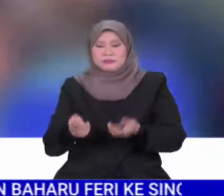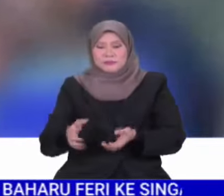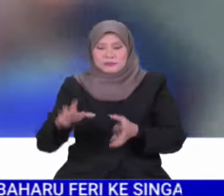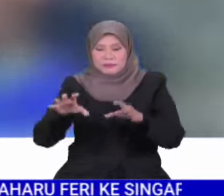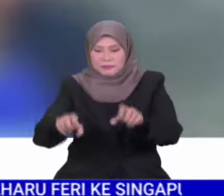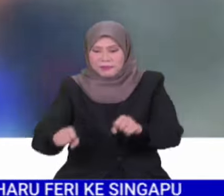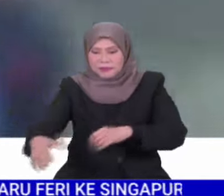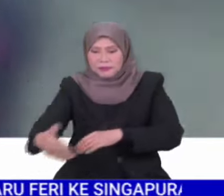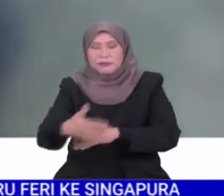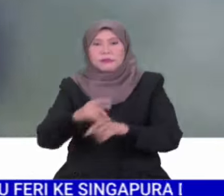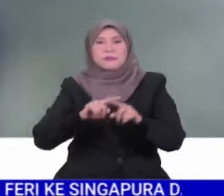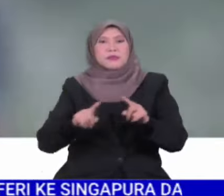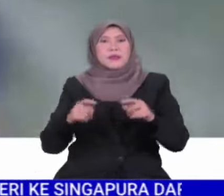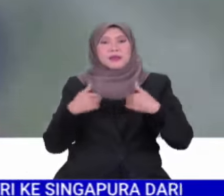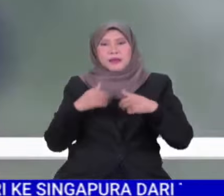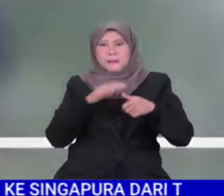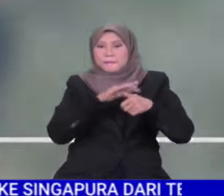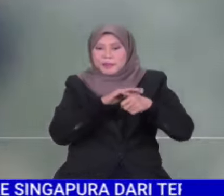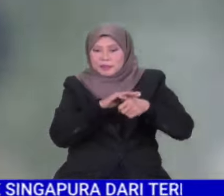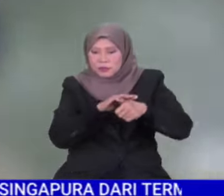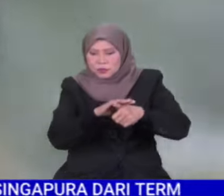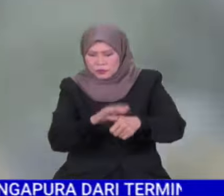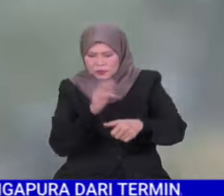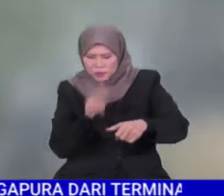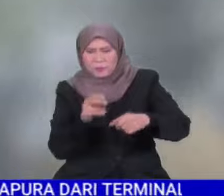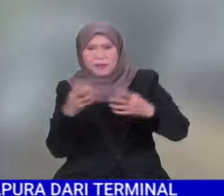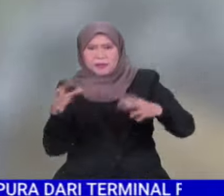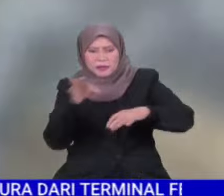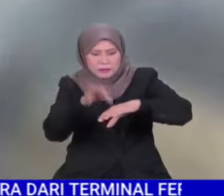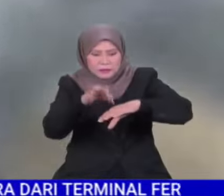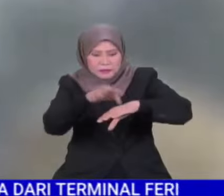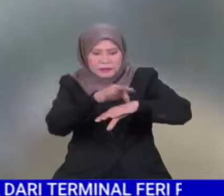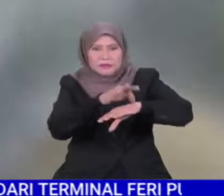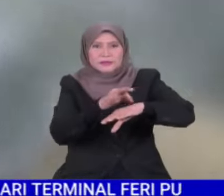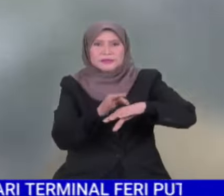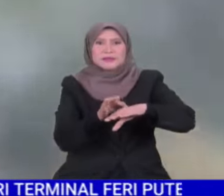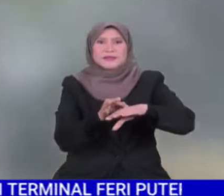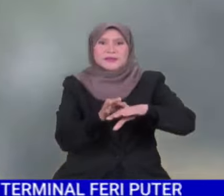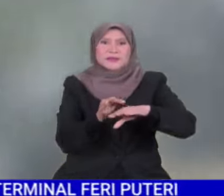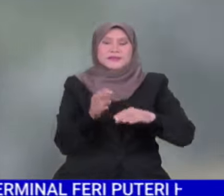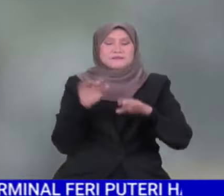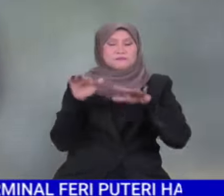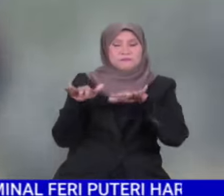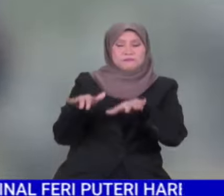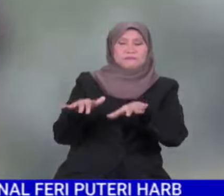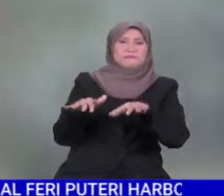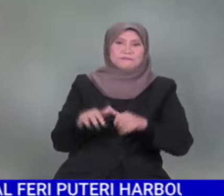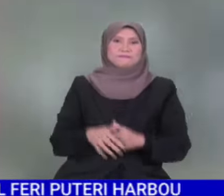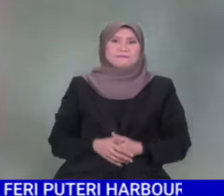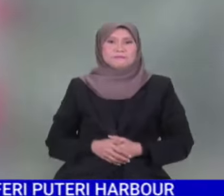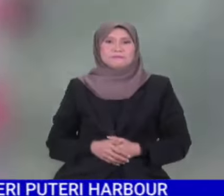pesisiran pantai. Namun, seekor penyu yang dipenuhi tertitip pula menjadi tumpuan mereka.